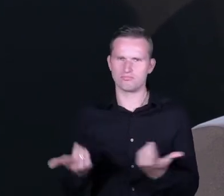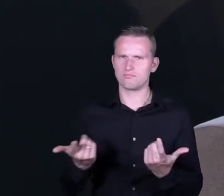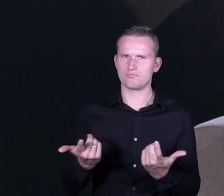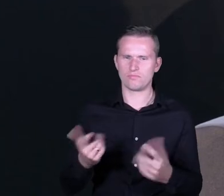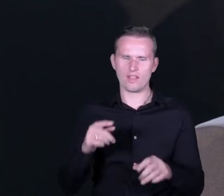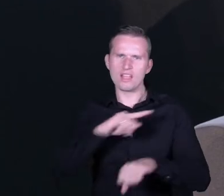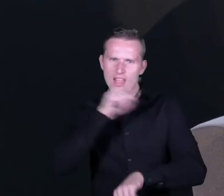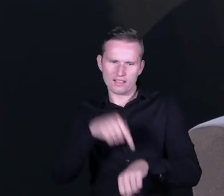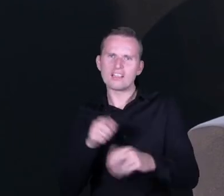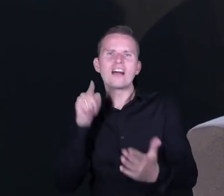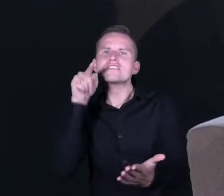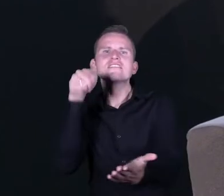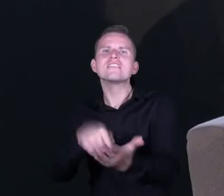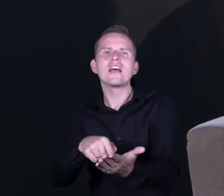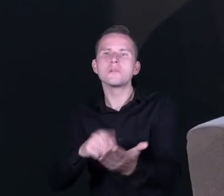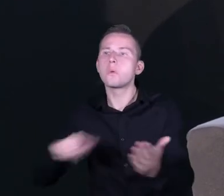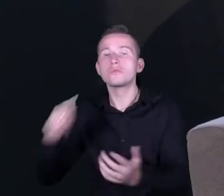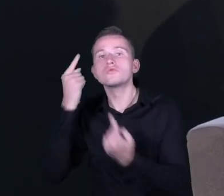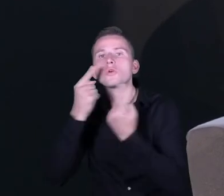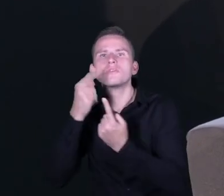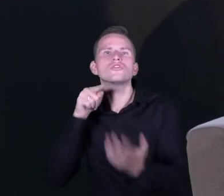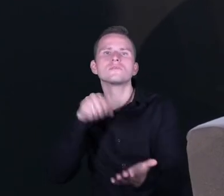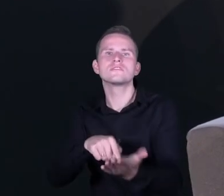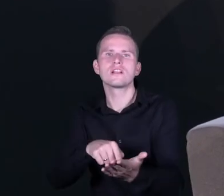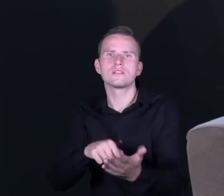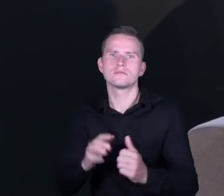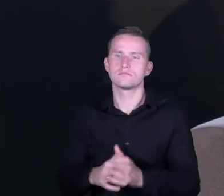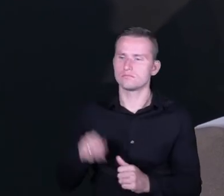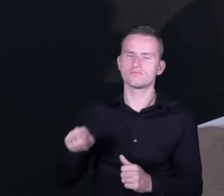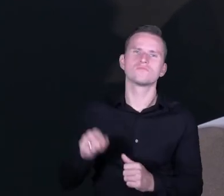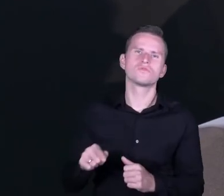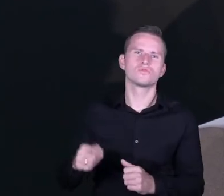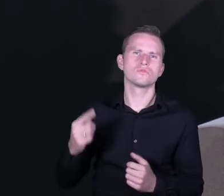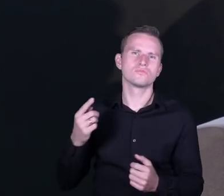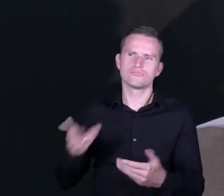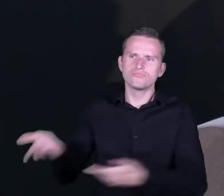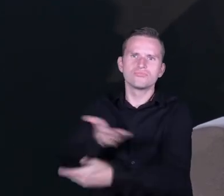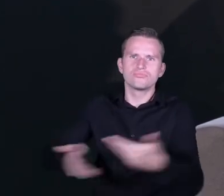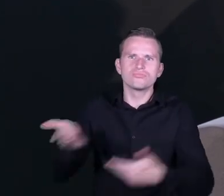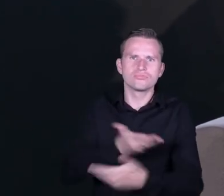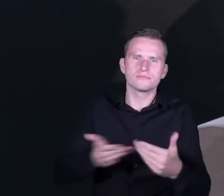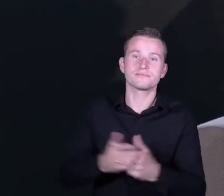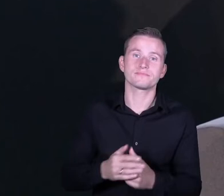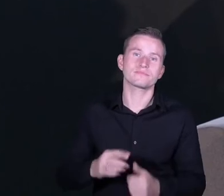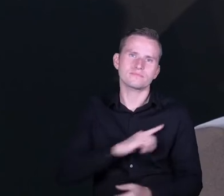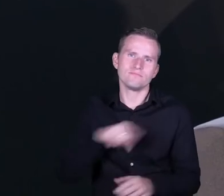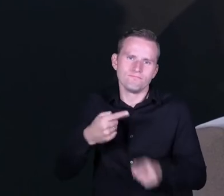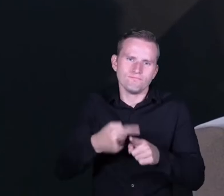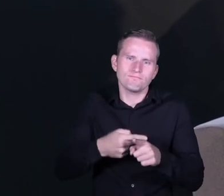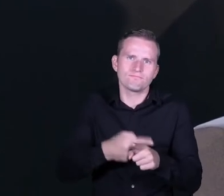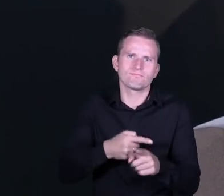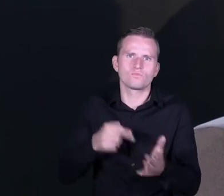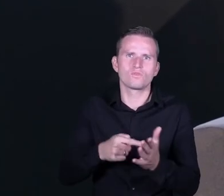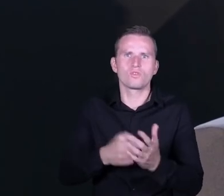to już były pierwsze dla nas sygnały, że należy nad tym bardzo mocno pracować i powolutku do tego dochodziliśmy i te pary